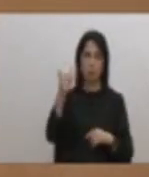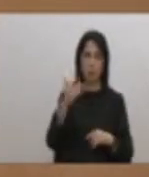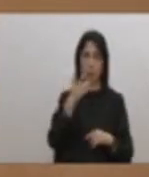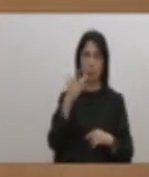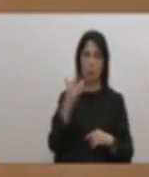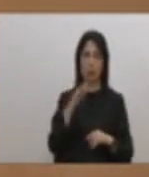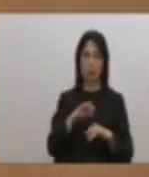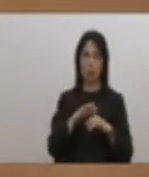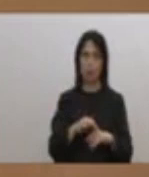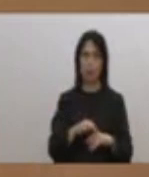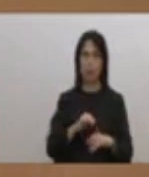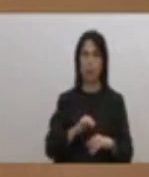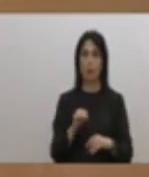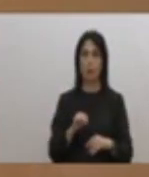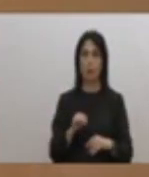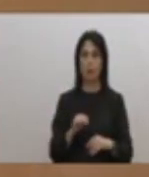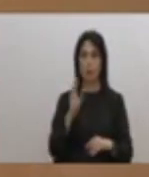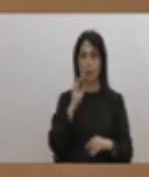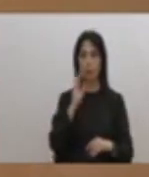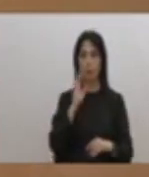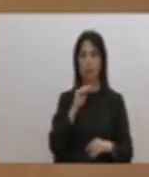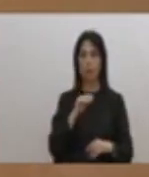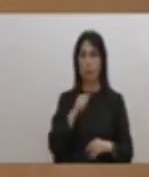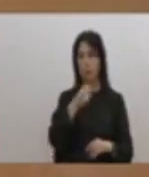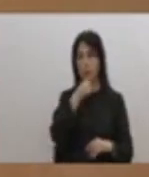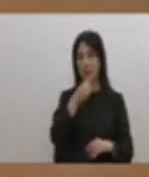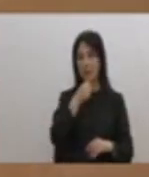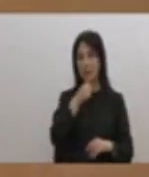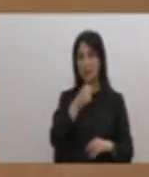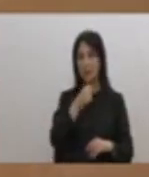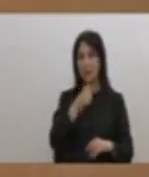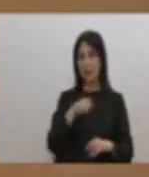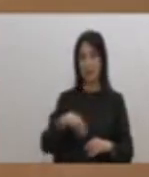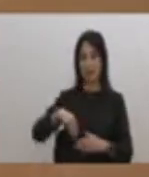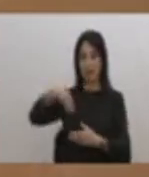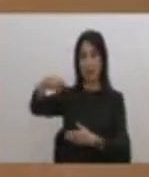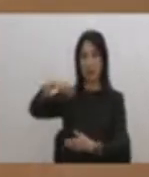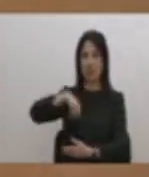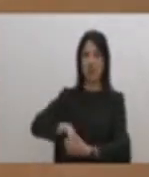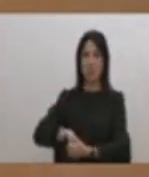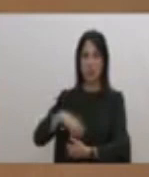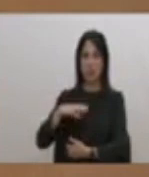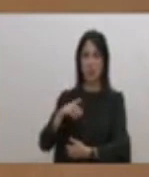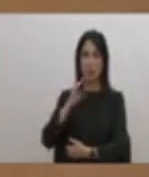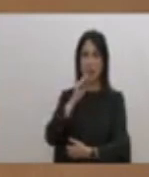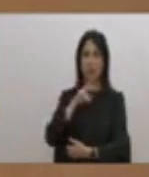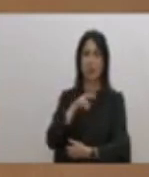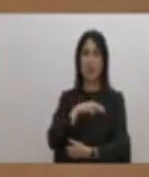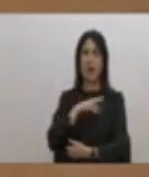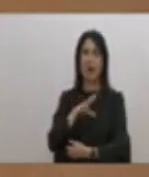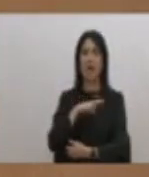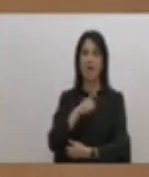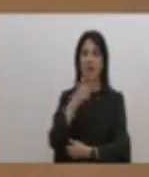პოლიტიკის გატარებაში. მეგობრებო, როდესაც მედია ჯიბეში ყავდა ჩასმული, როდესაც პარლამენტი